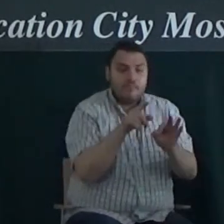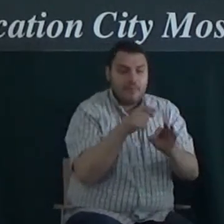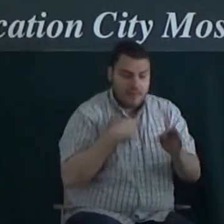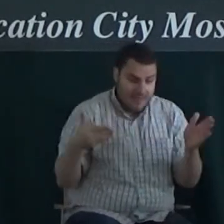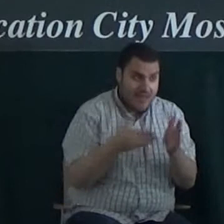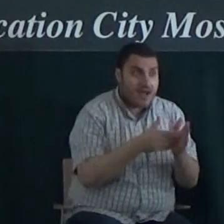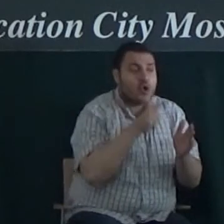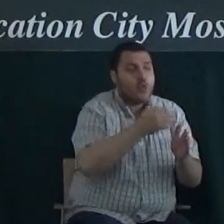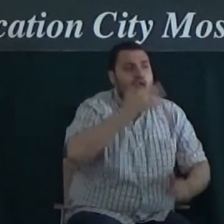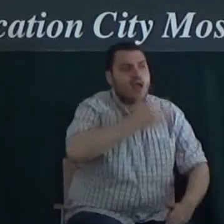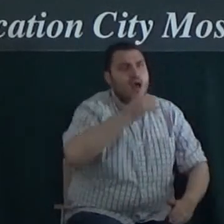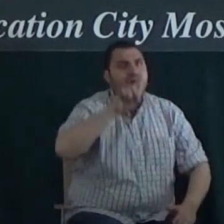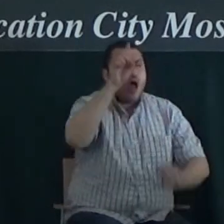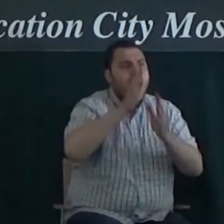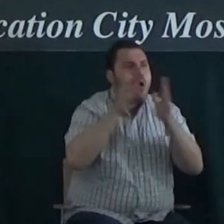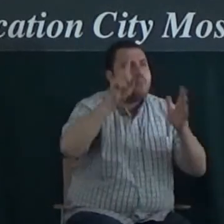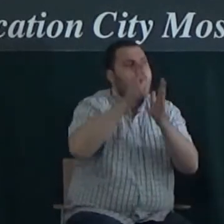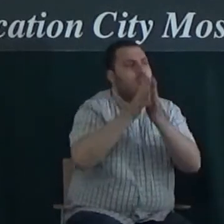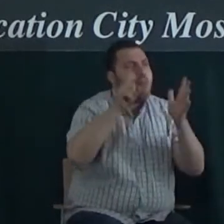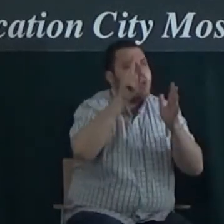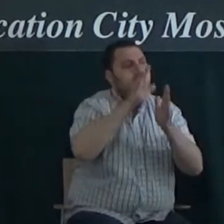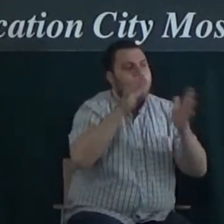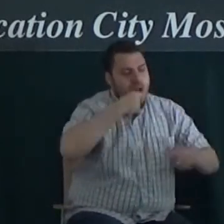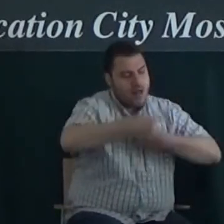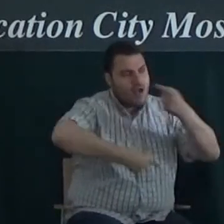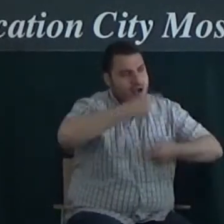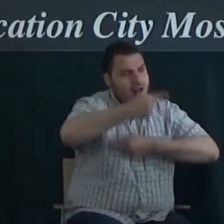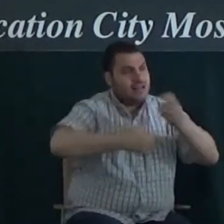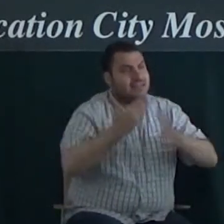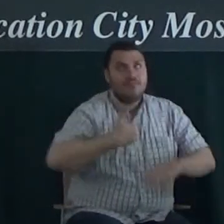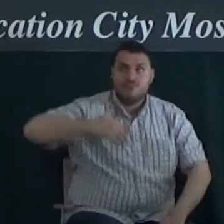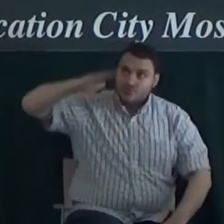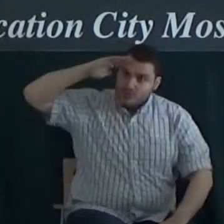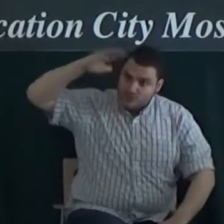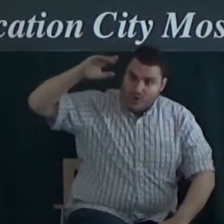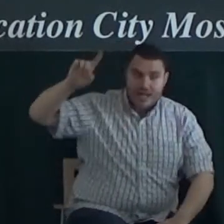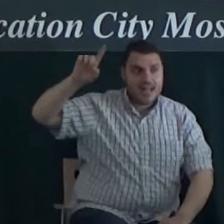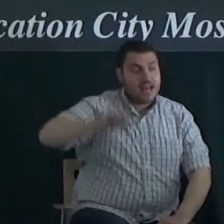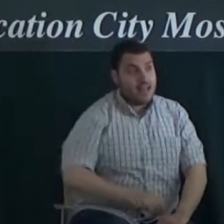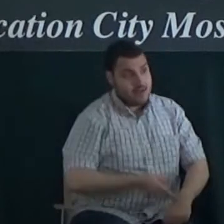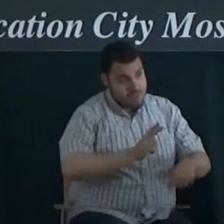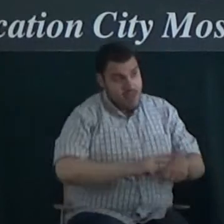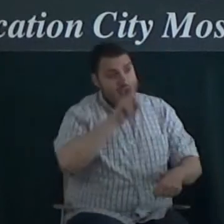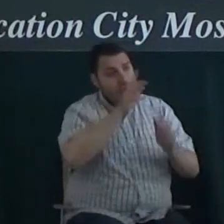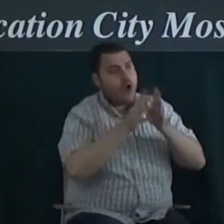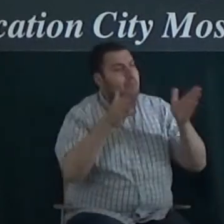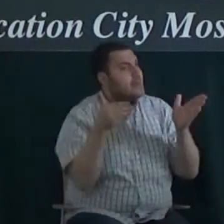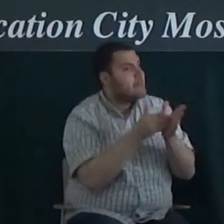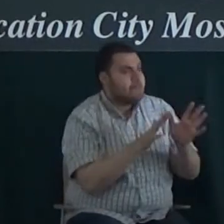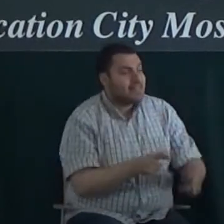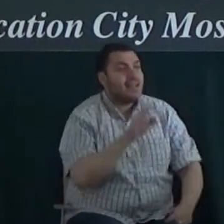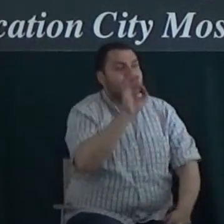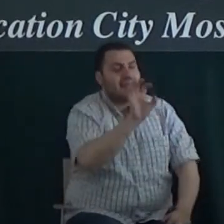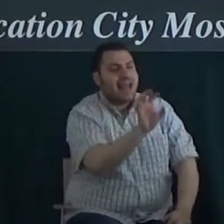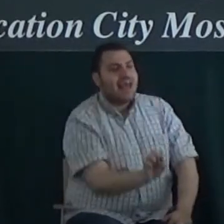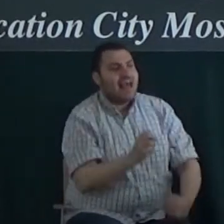العدة ولتكبروا الله على ما هداكم ولعلكم تشكرون. فيكون التكبير من غروب شمس ليلة